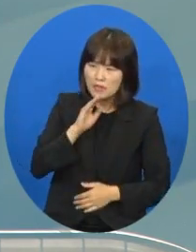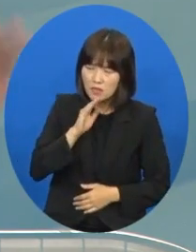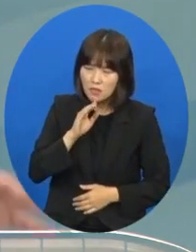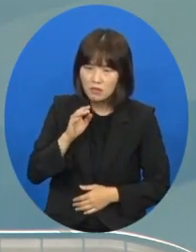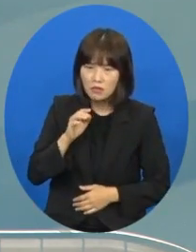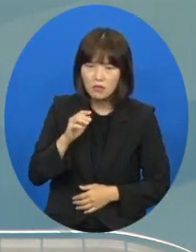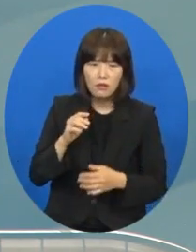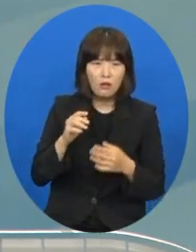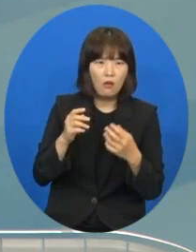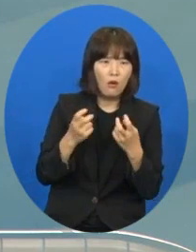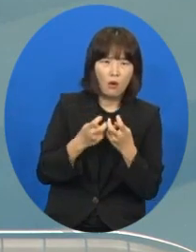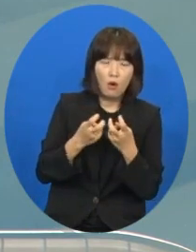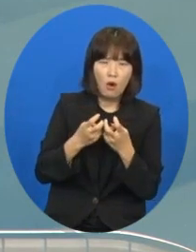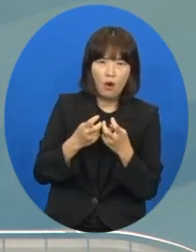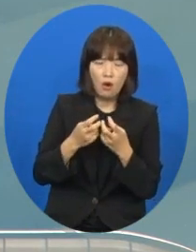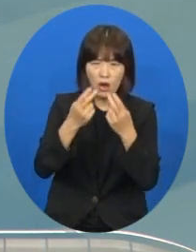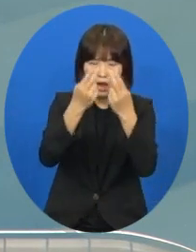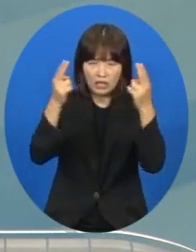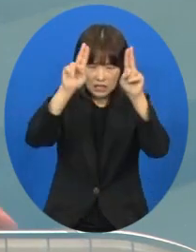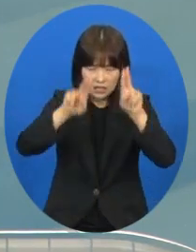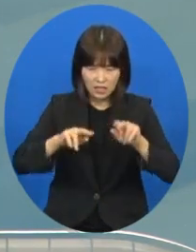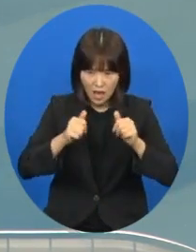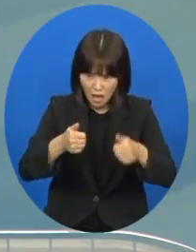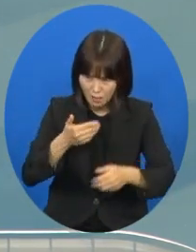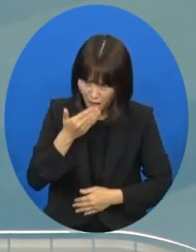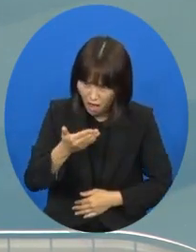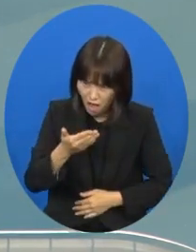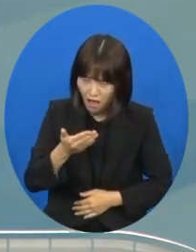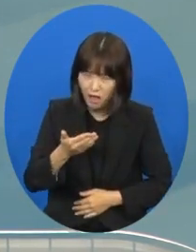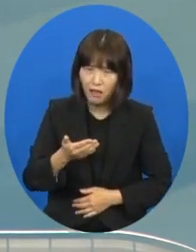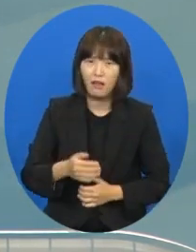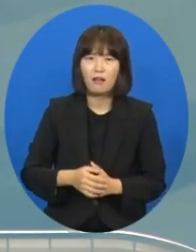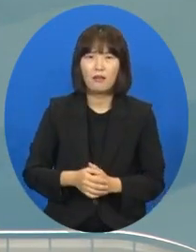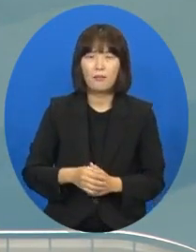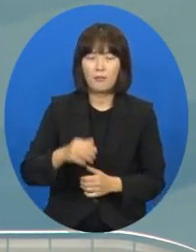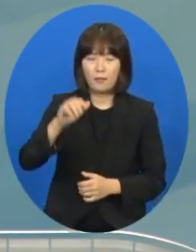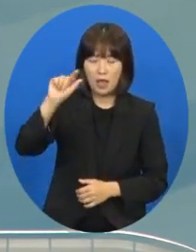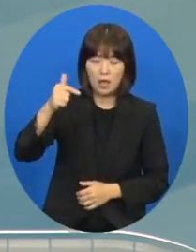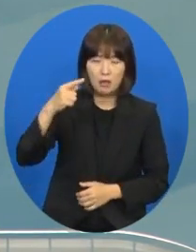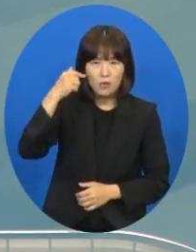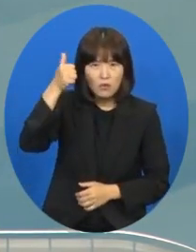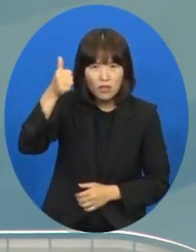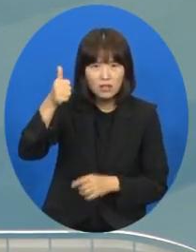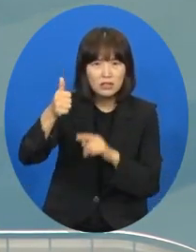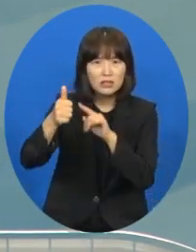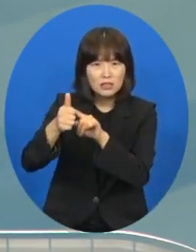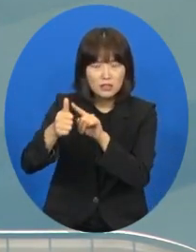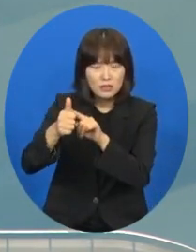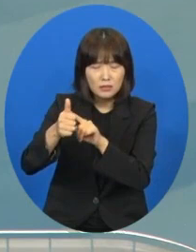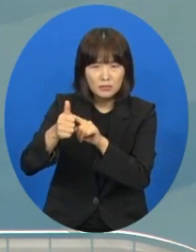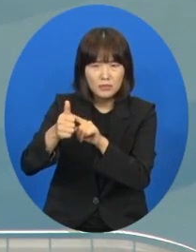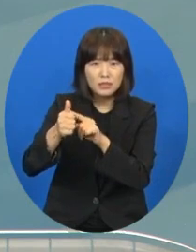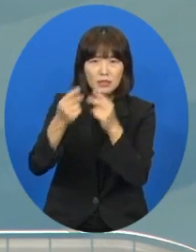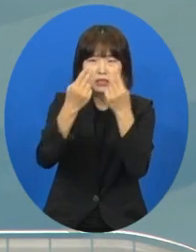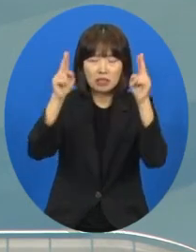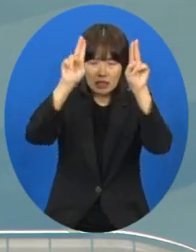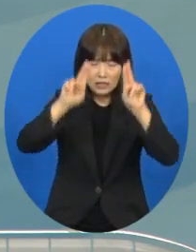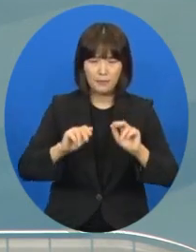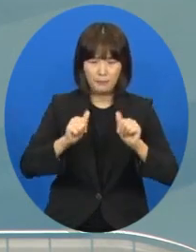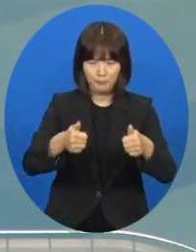좀 극단적으로 갑니다. 한경직 목사님이 신사 참배하신 분이래요. 그런데